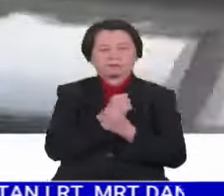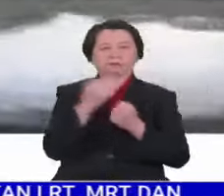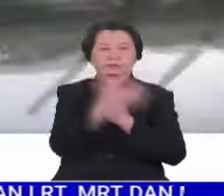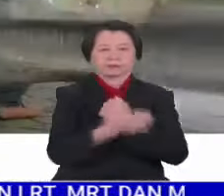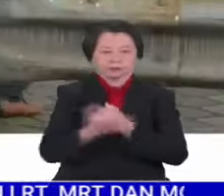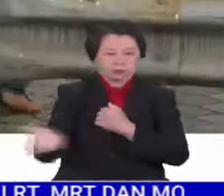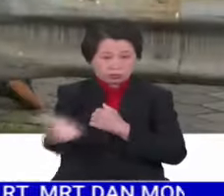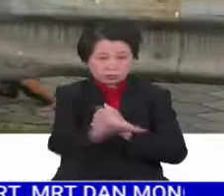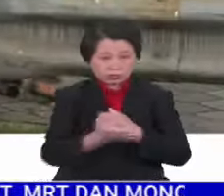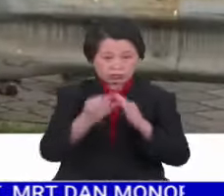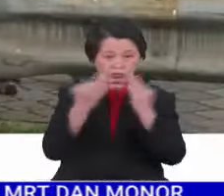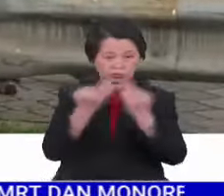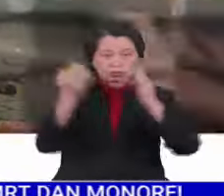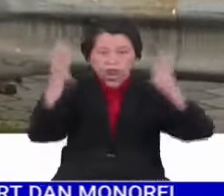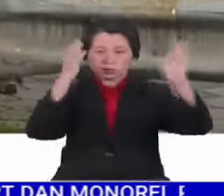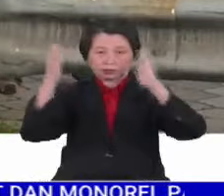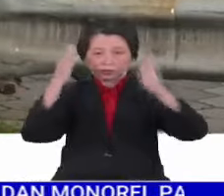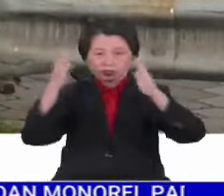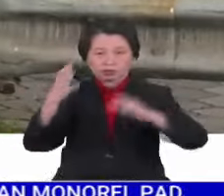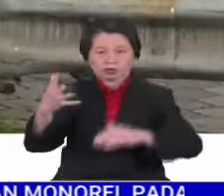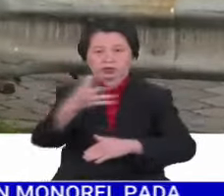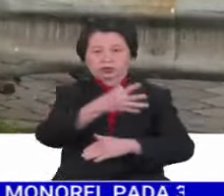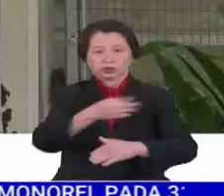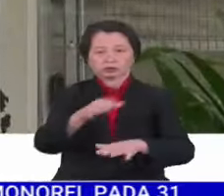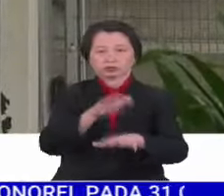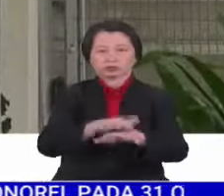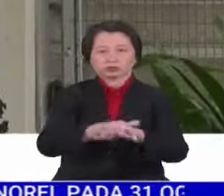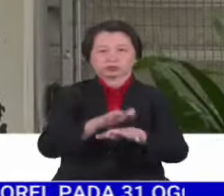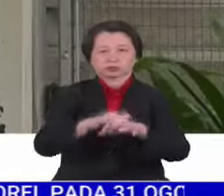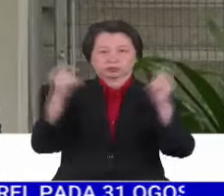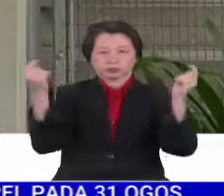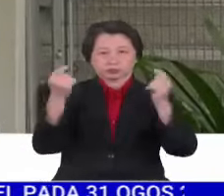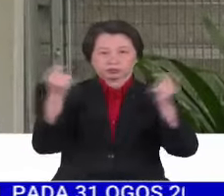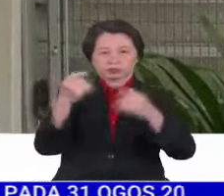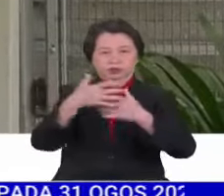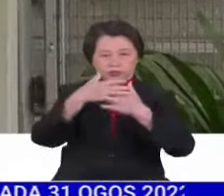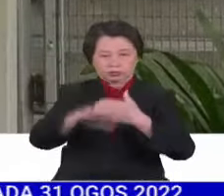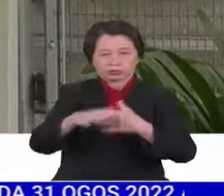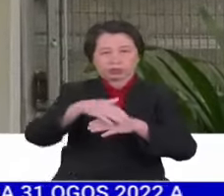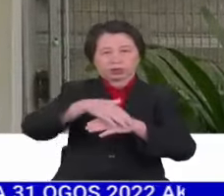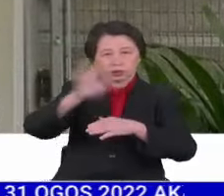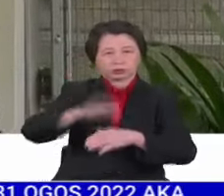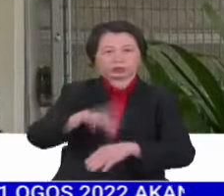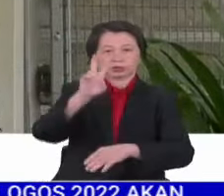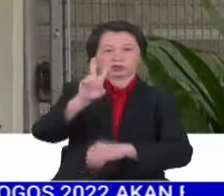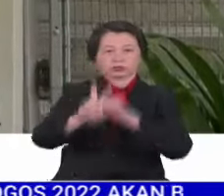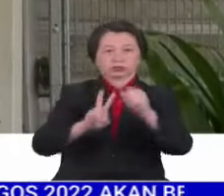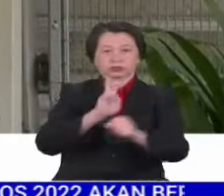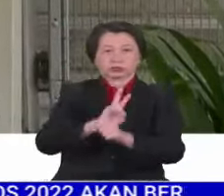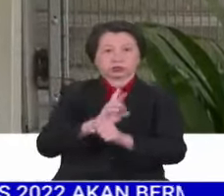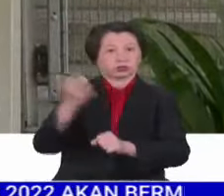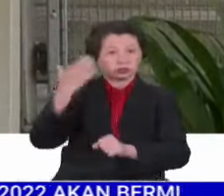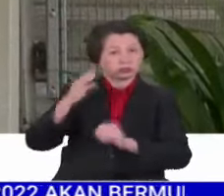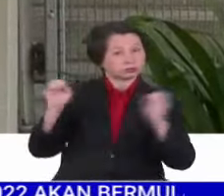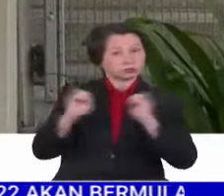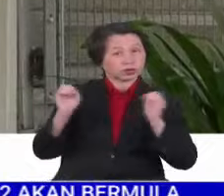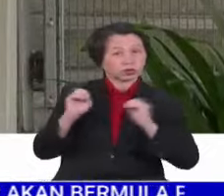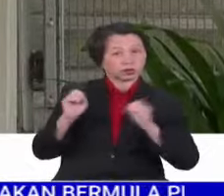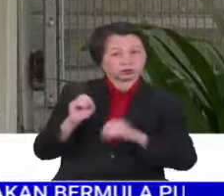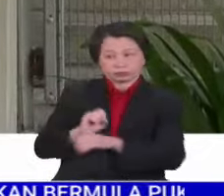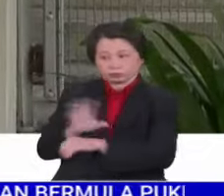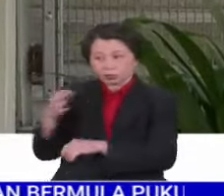dalam kalangan keluarga Malaysia di samping merancakkan sambutan selepas lebih 2 tahun dilanda